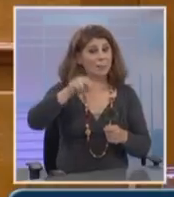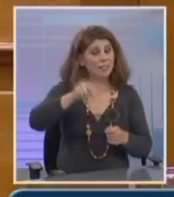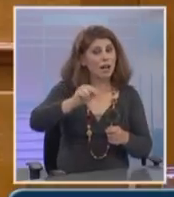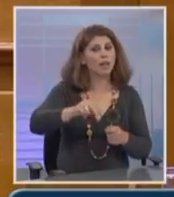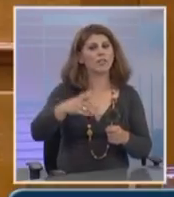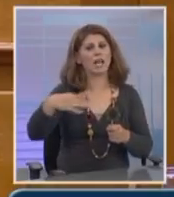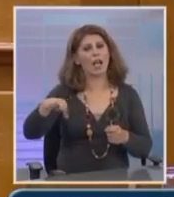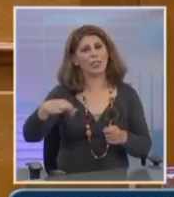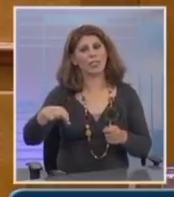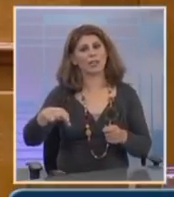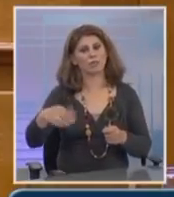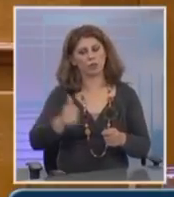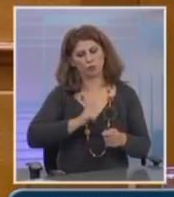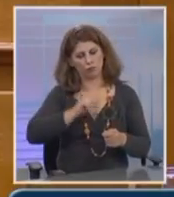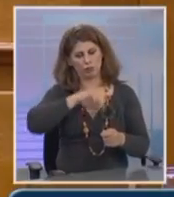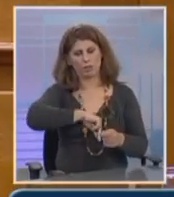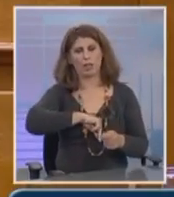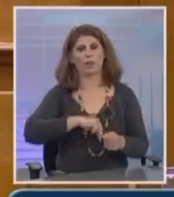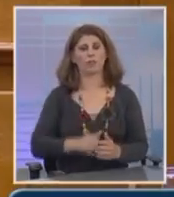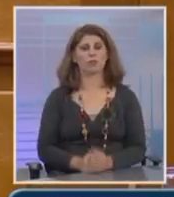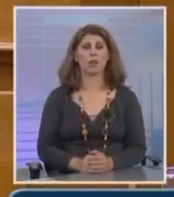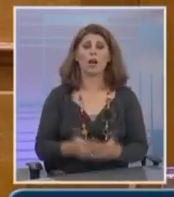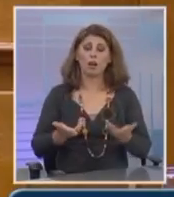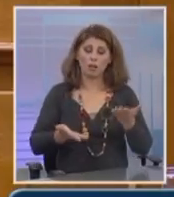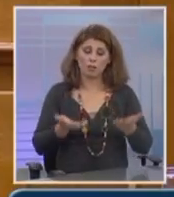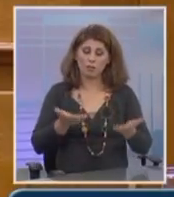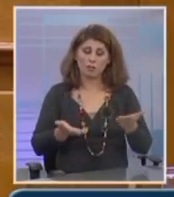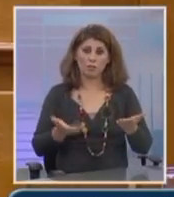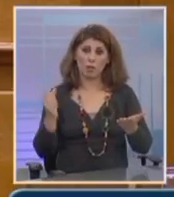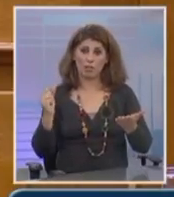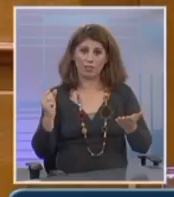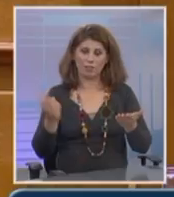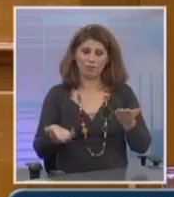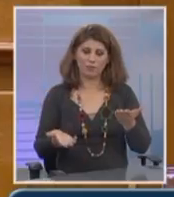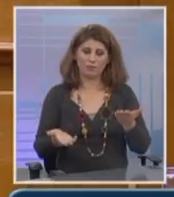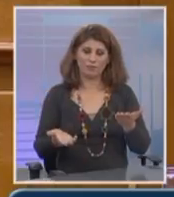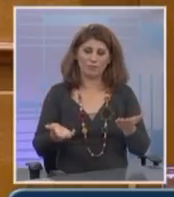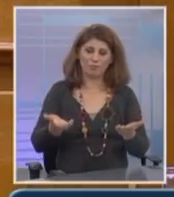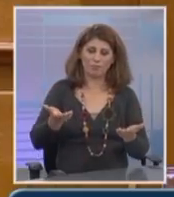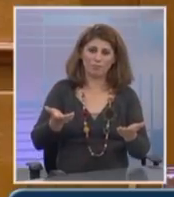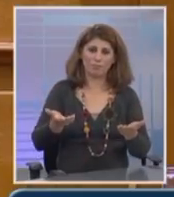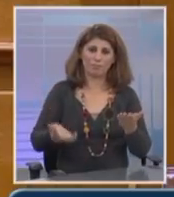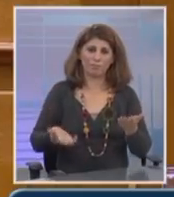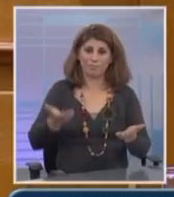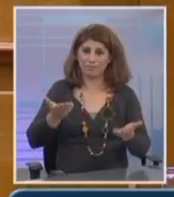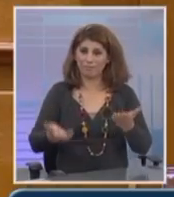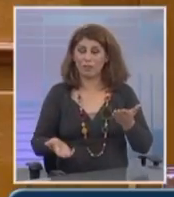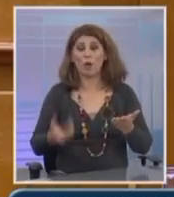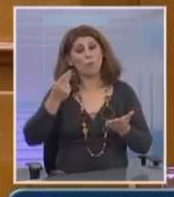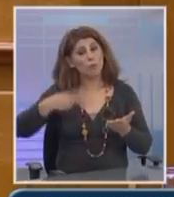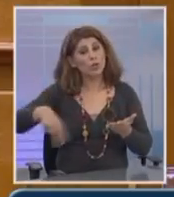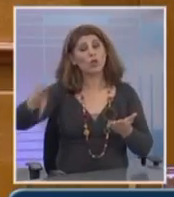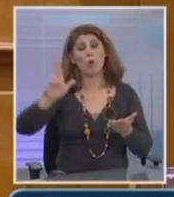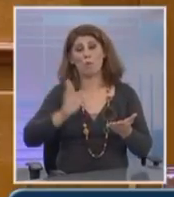των αδυνάτων προς ίδιο όφελος. Αλλά ο συσχετισμός των δυνάμεων έχει ήδη αλλάξει. Και κάθε μέρα περισσότεροι